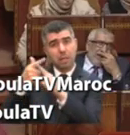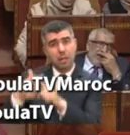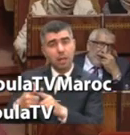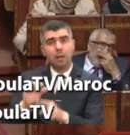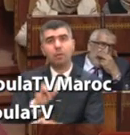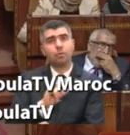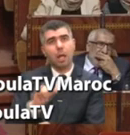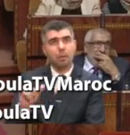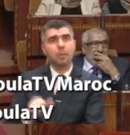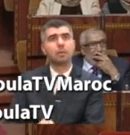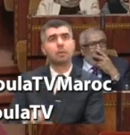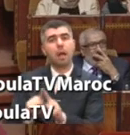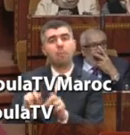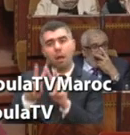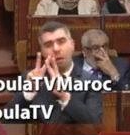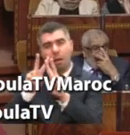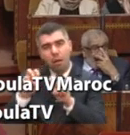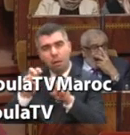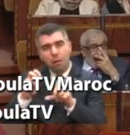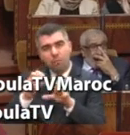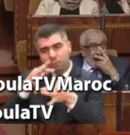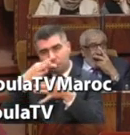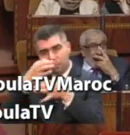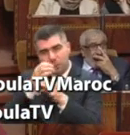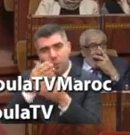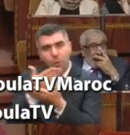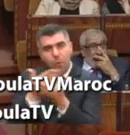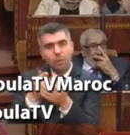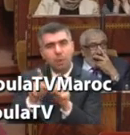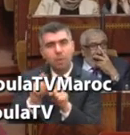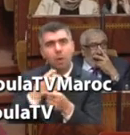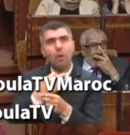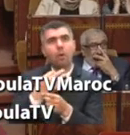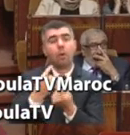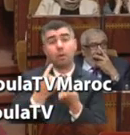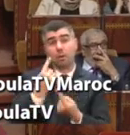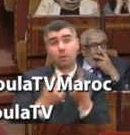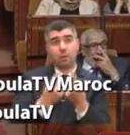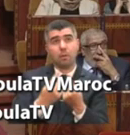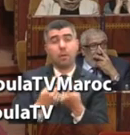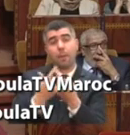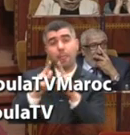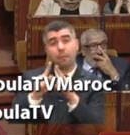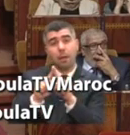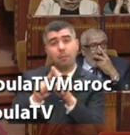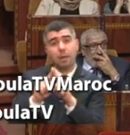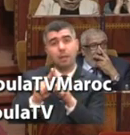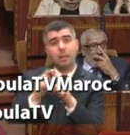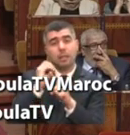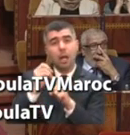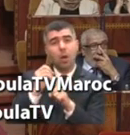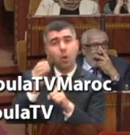فالبحث العلمي مثلا، كاين بعض المؤسسات التعليميه كالمدرسه الوطنيه العليا للمعادن اللي طلبات اعتماد التكوين بالسلك